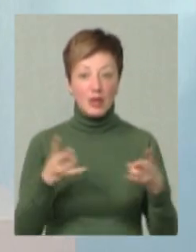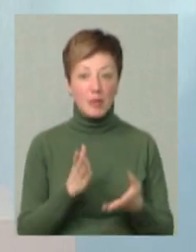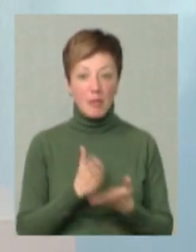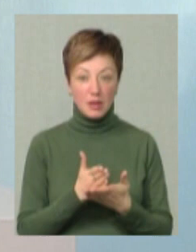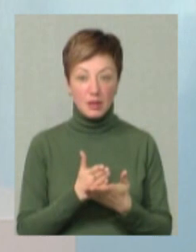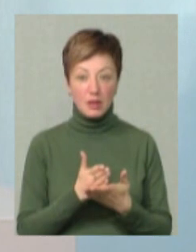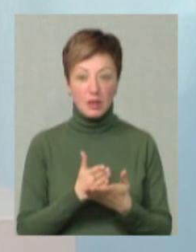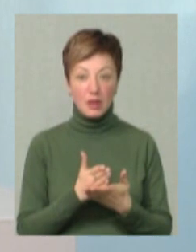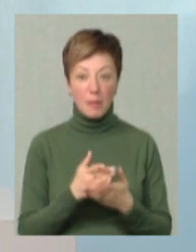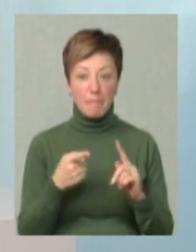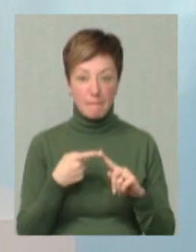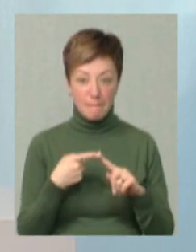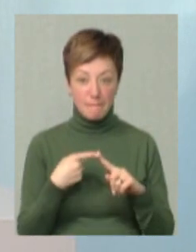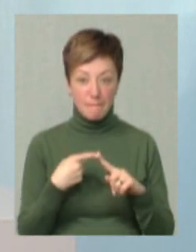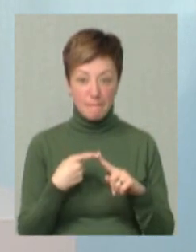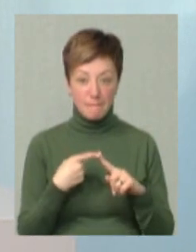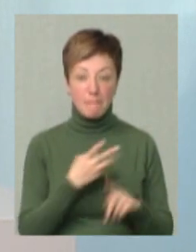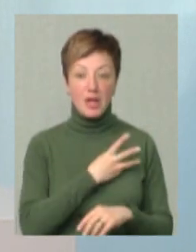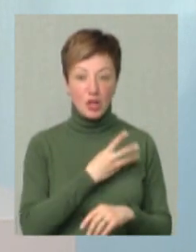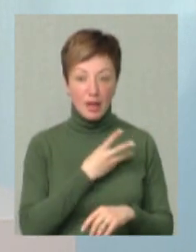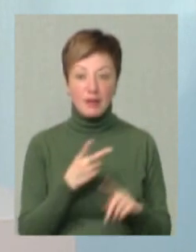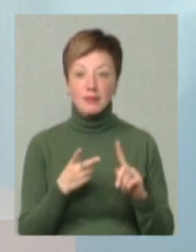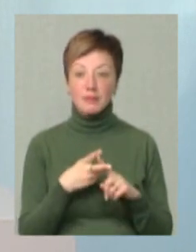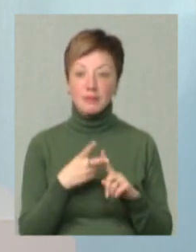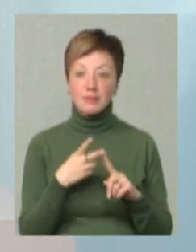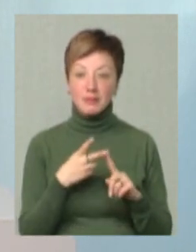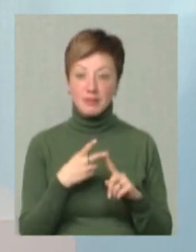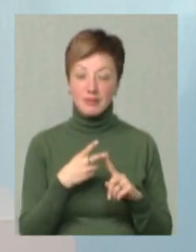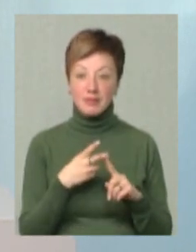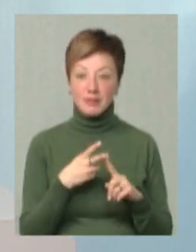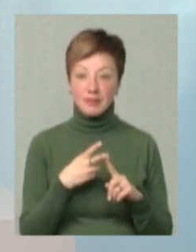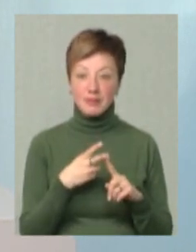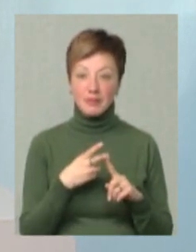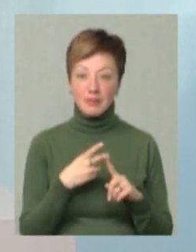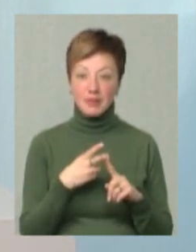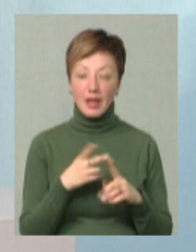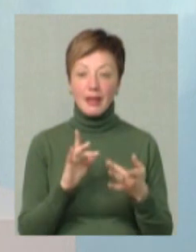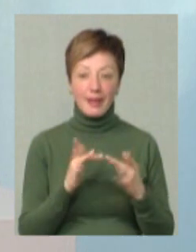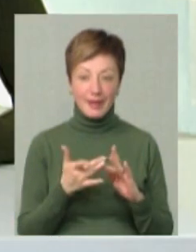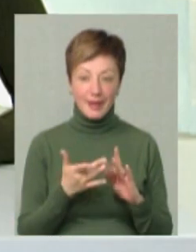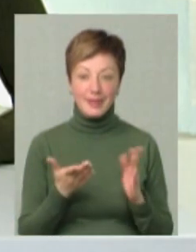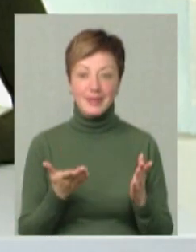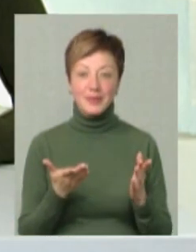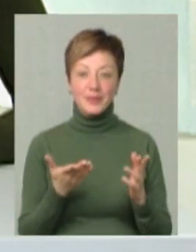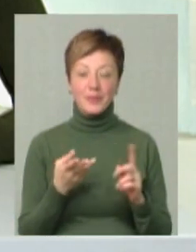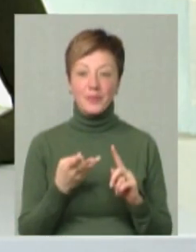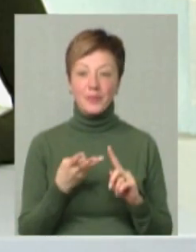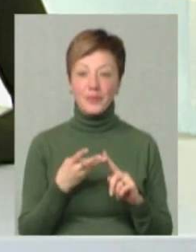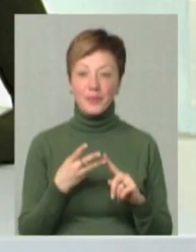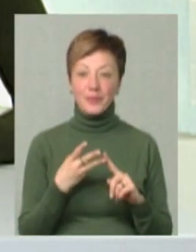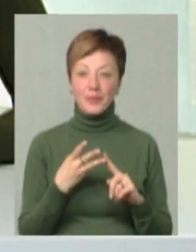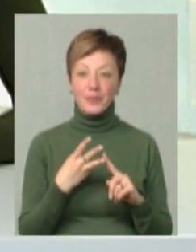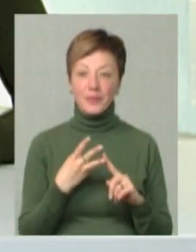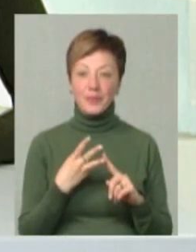мати перше бажання, друге, ну, напевно, дуже бажано інтернет. Так.